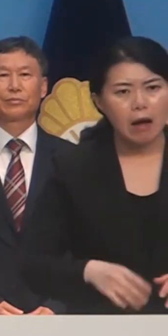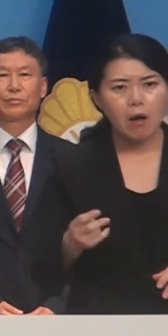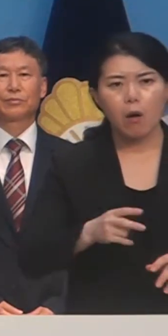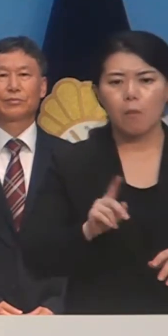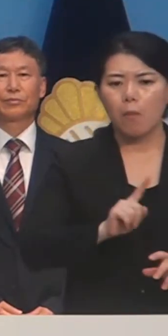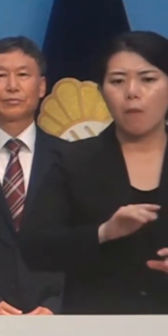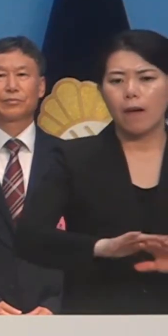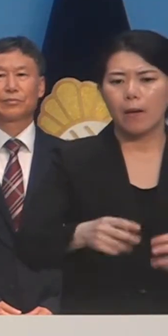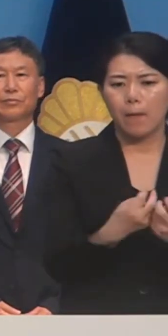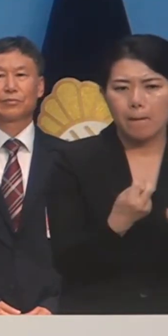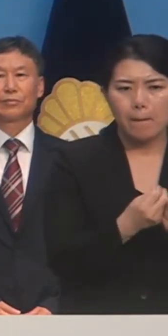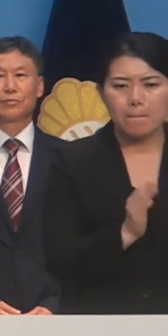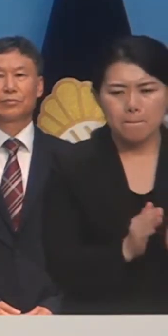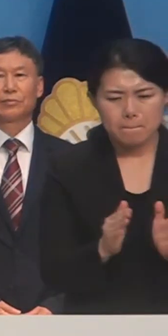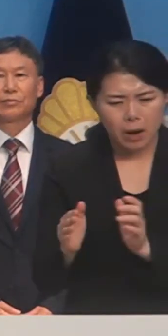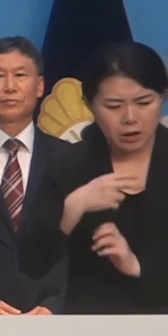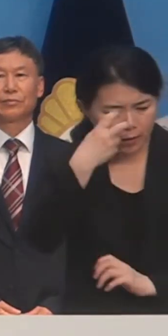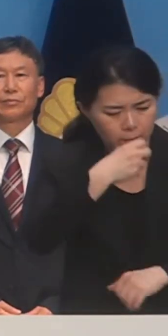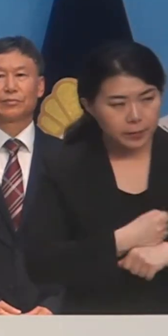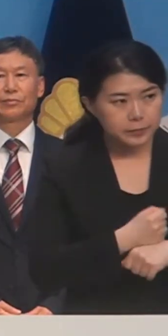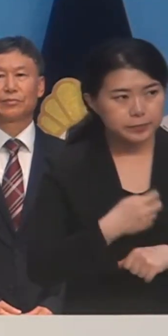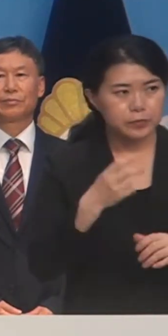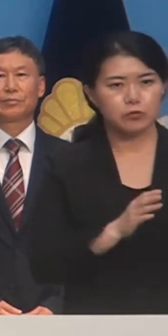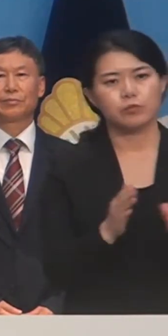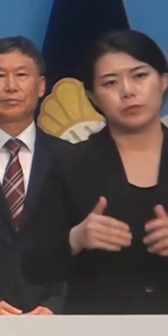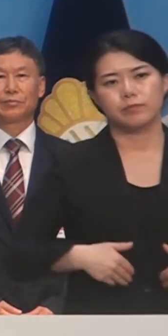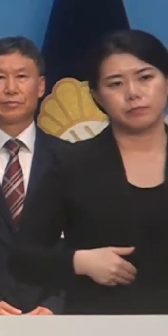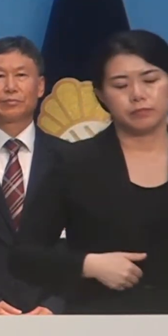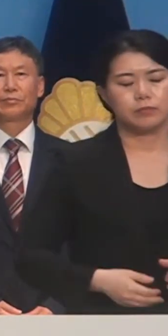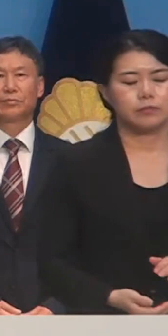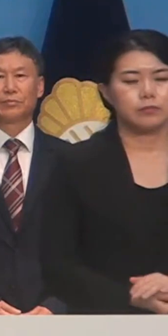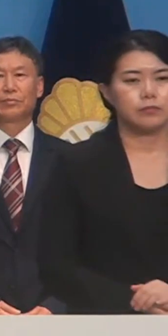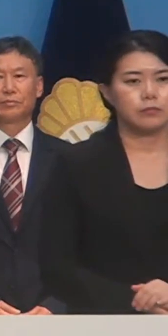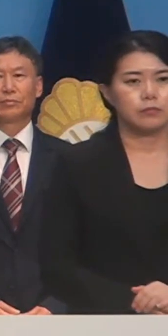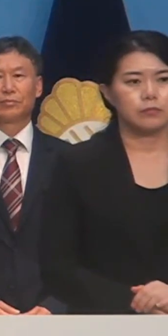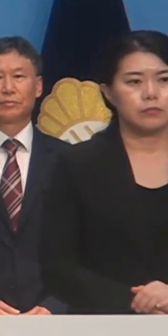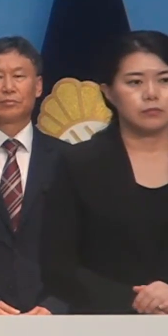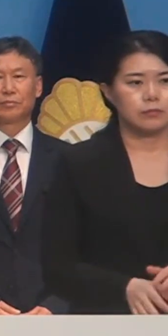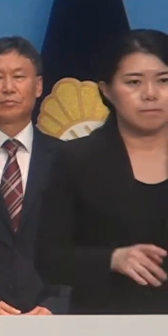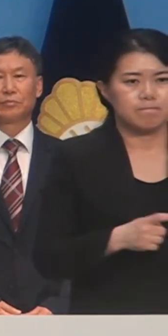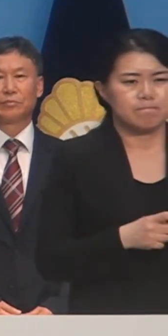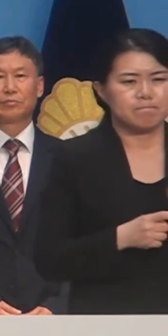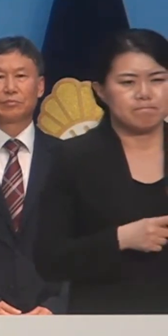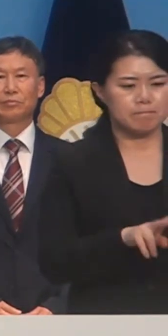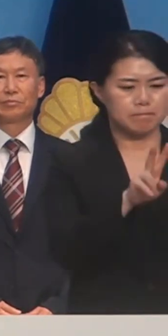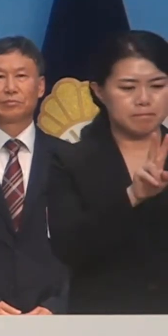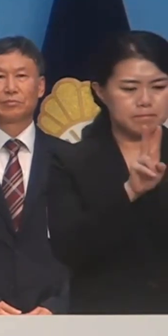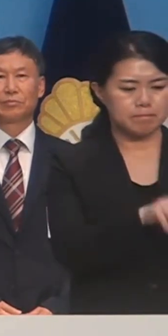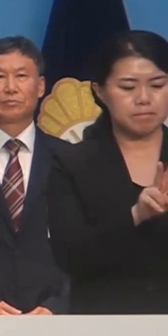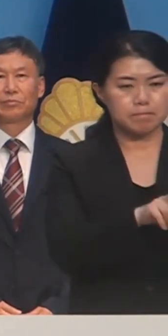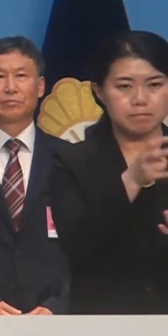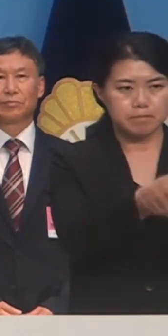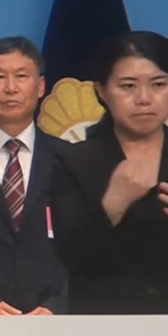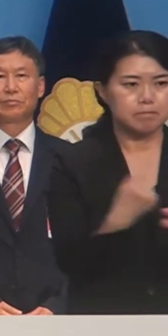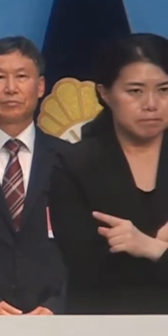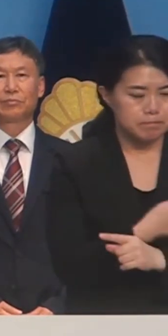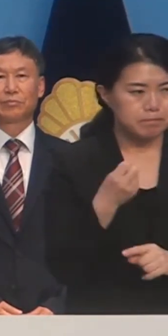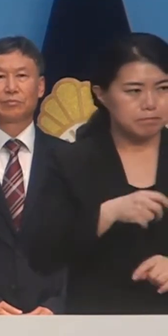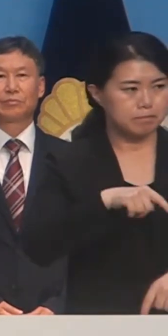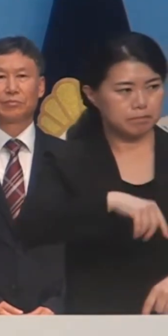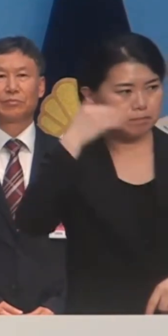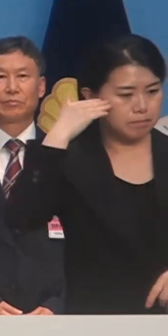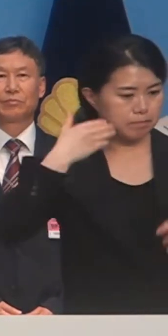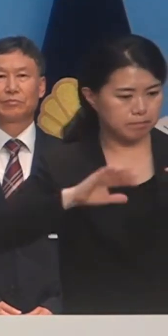대응 방안을 뒤늦게나마 점검하고 준비해야만 한다. 시급히 간첩법을 개정하고 이들이